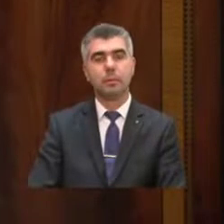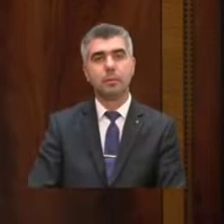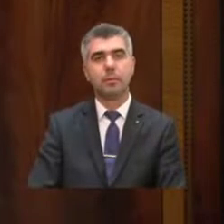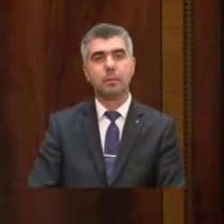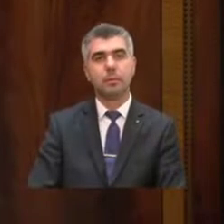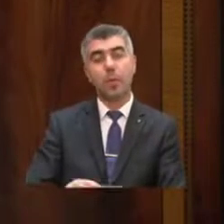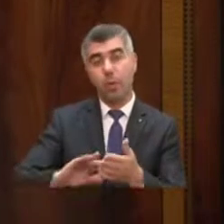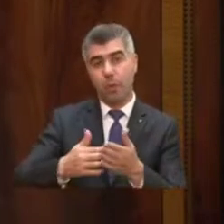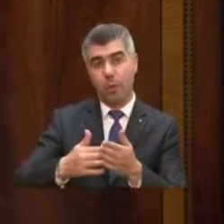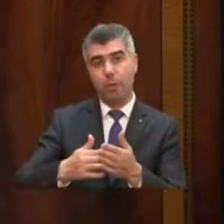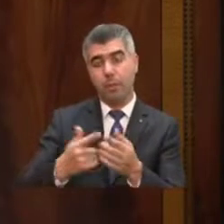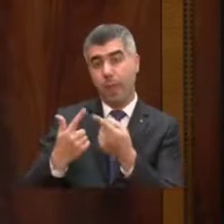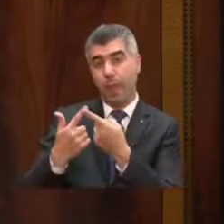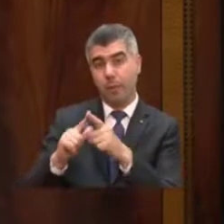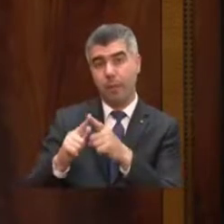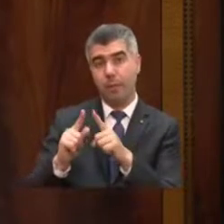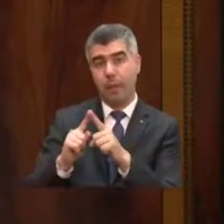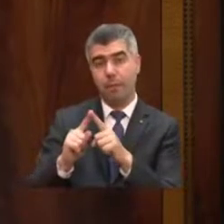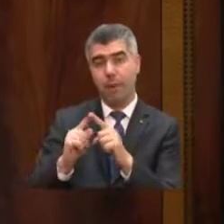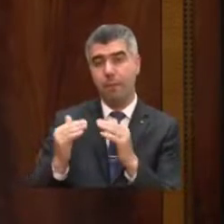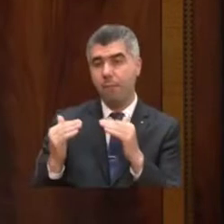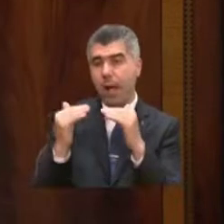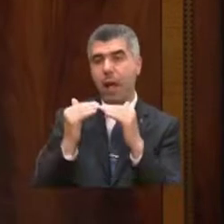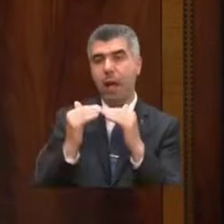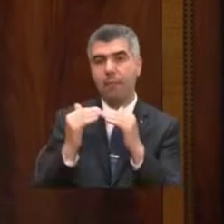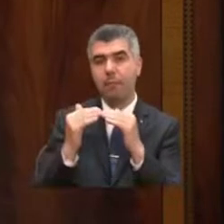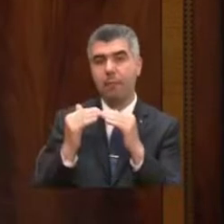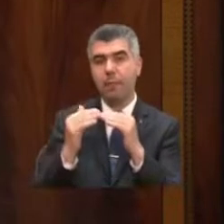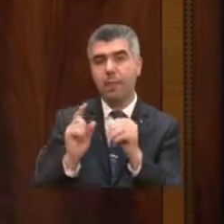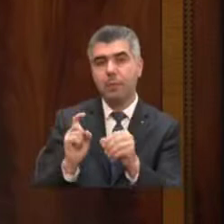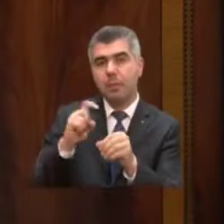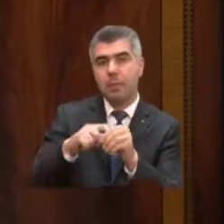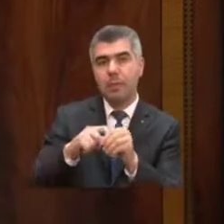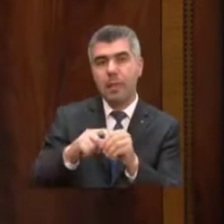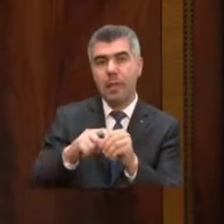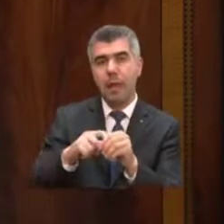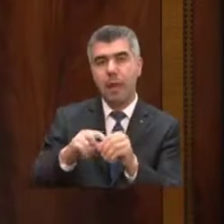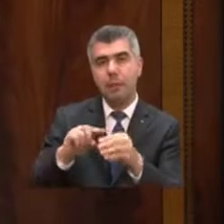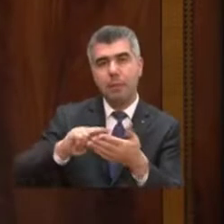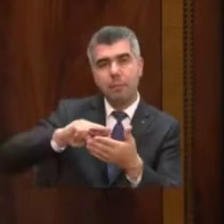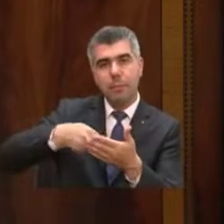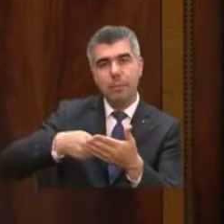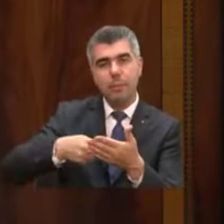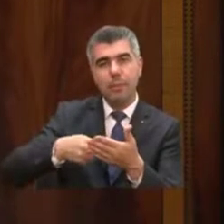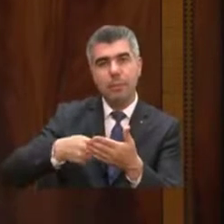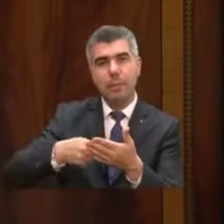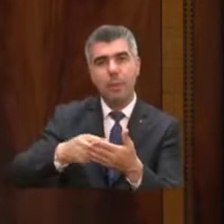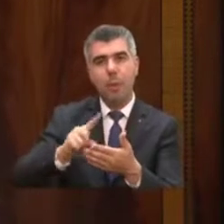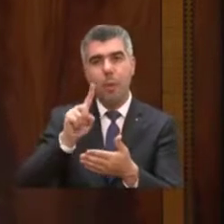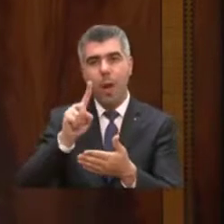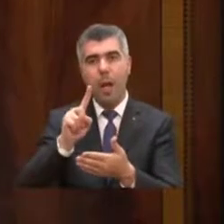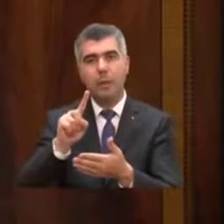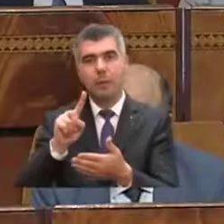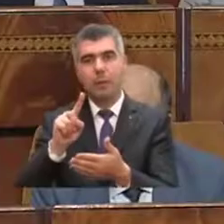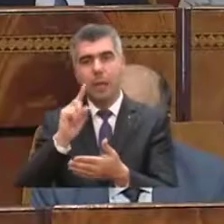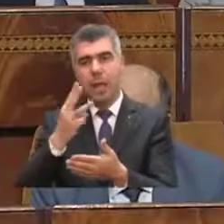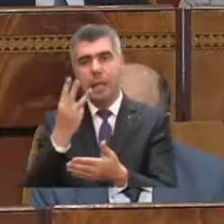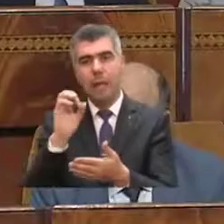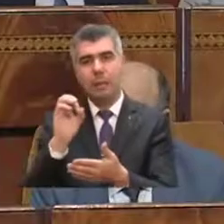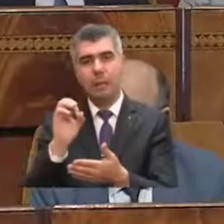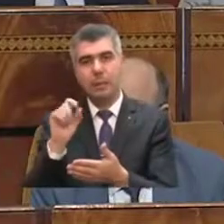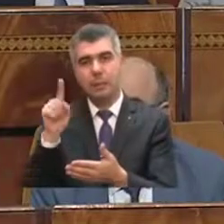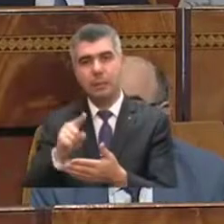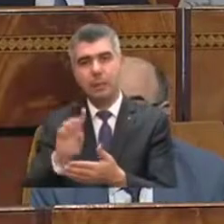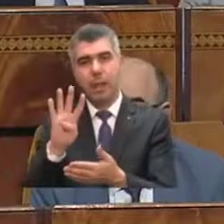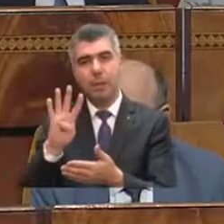تماشيا مع مقتضيات الاتفاق الاجتماعي لعشية فاتح ماي 2022، قامت الحكومة